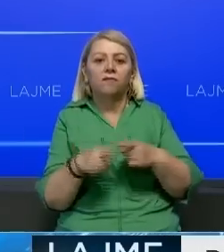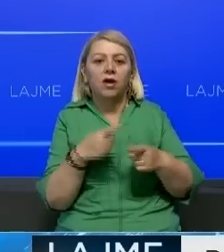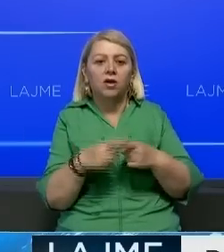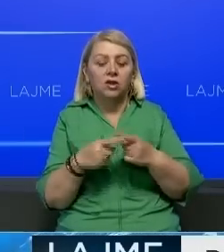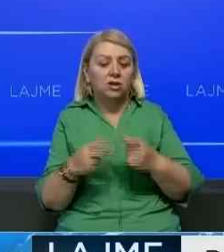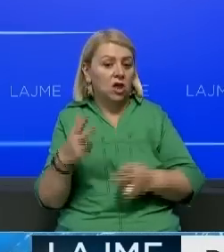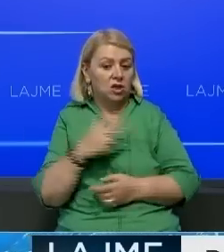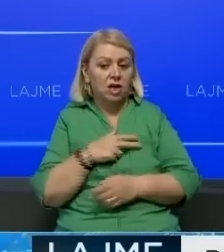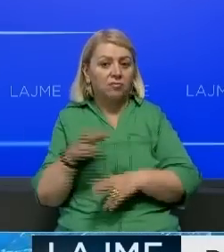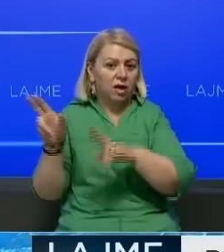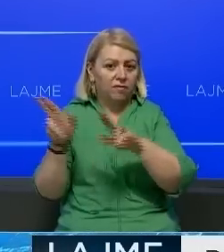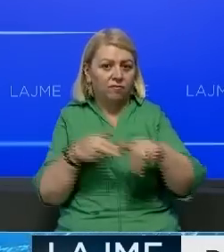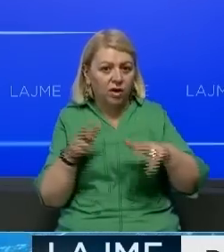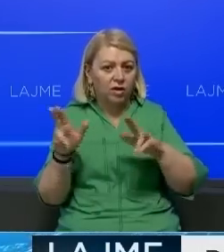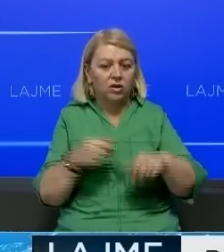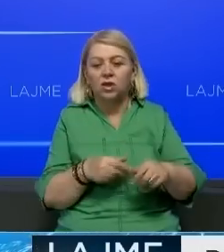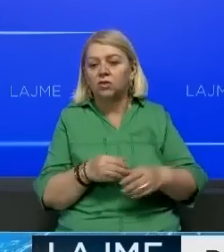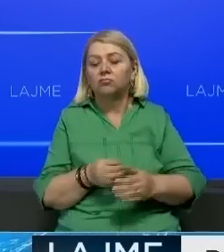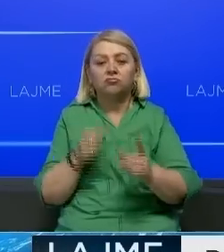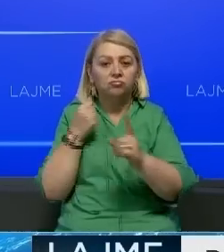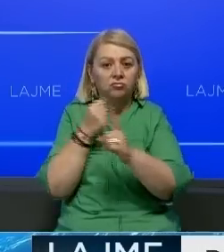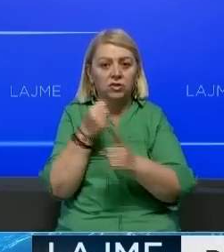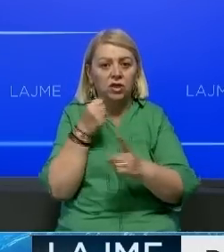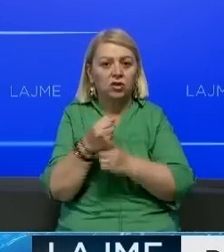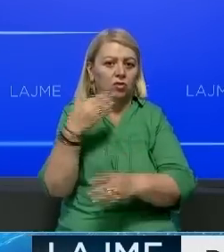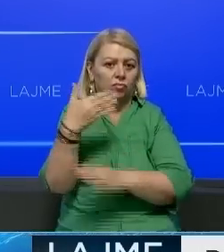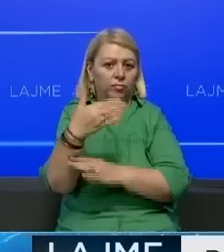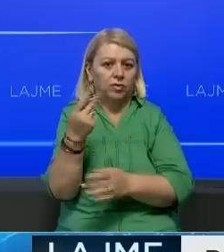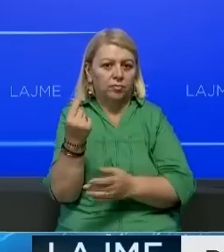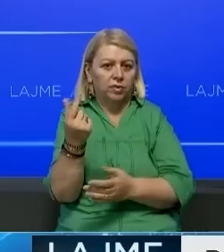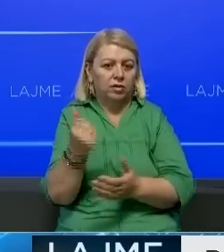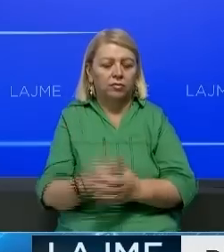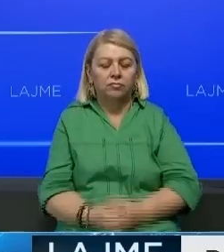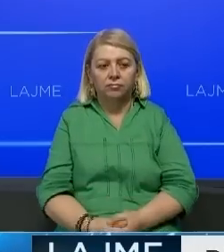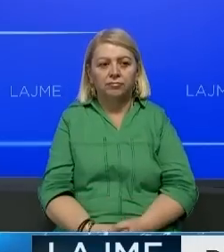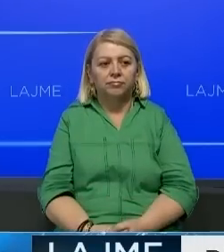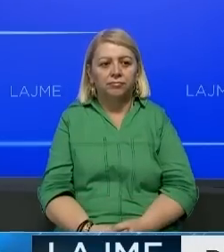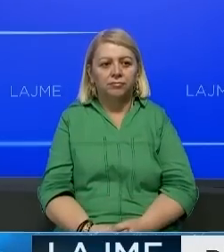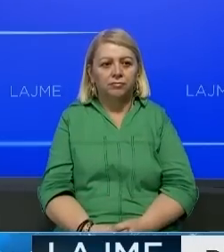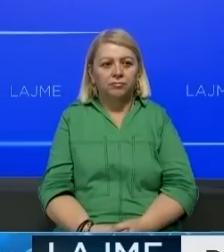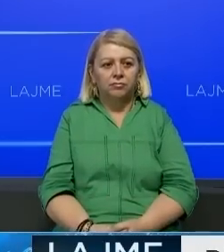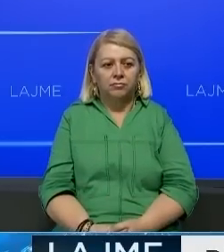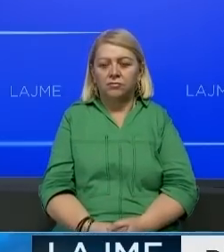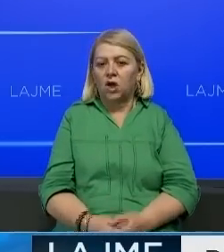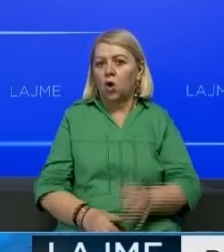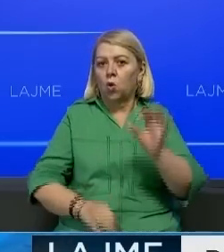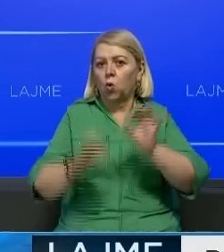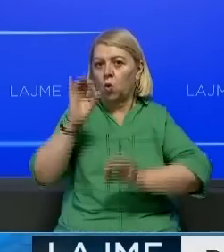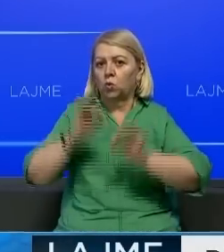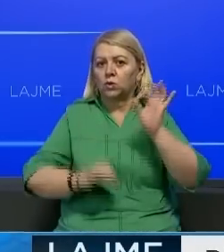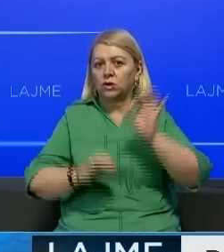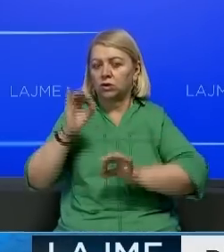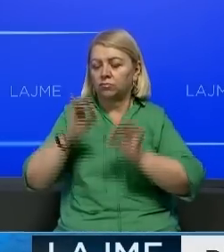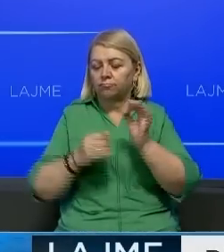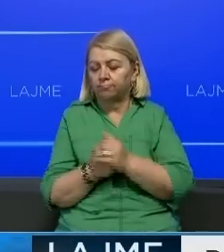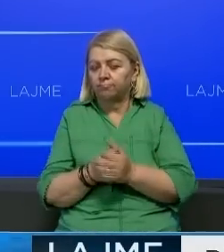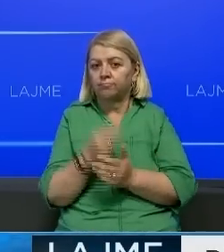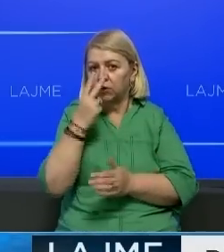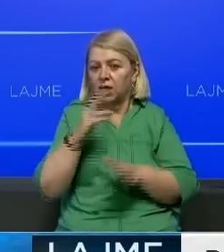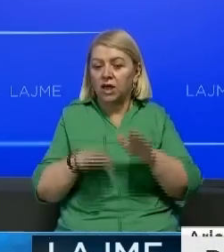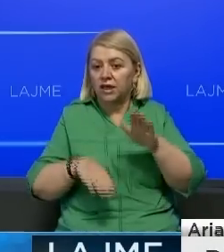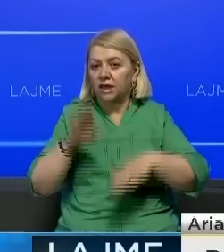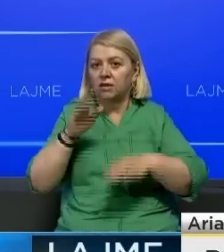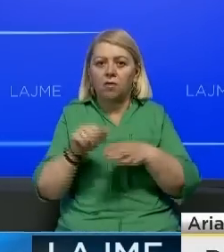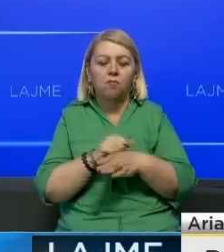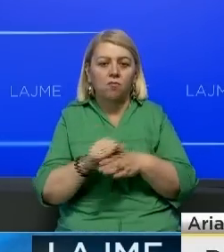e diasporës dhe shtyrja përpara investimeve kapitale. Kushtet e një inflacioni të tillë i cili po shënon rritjen nga